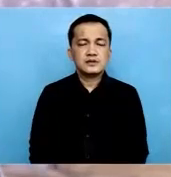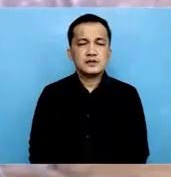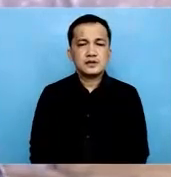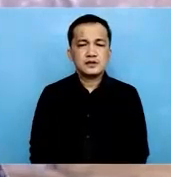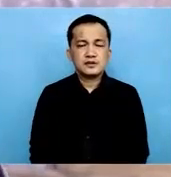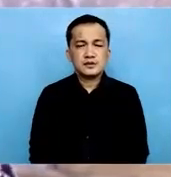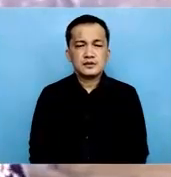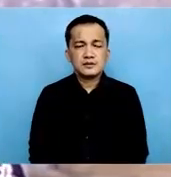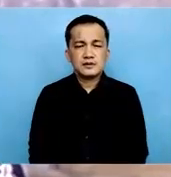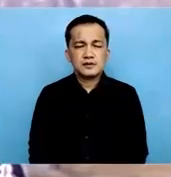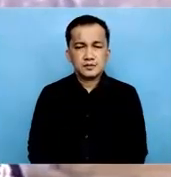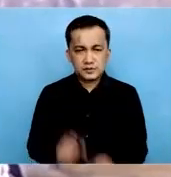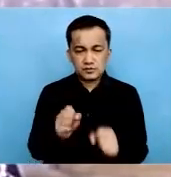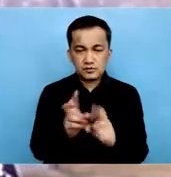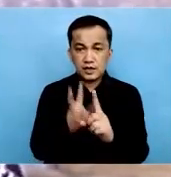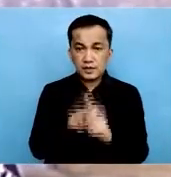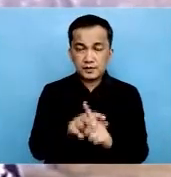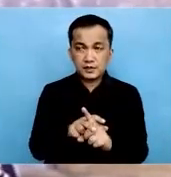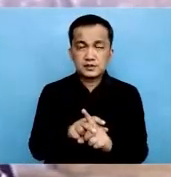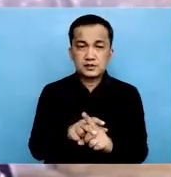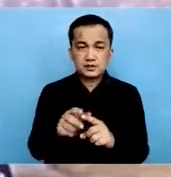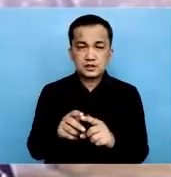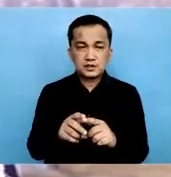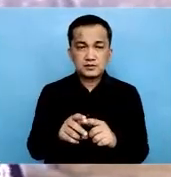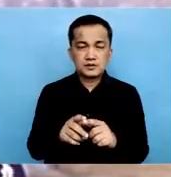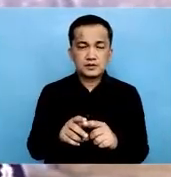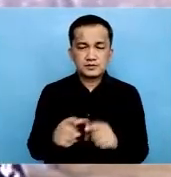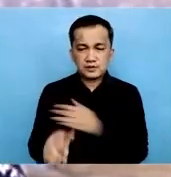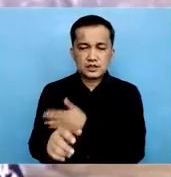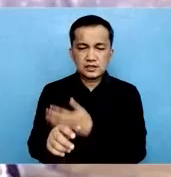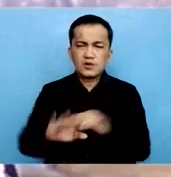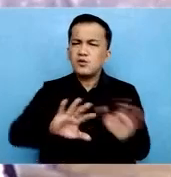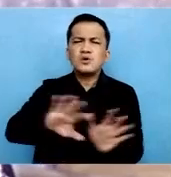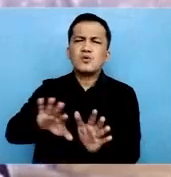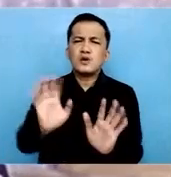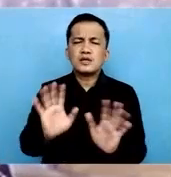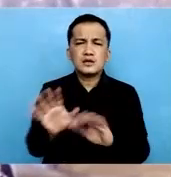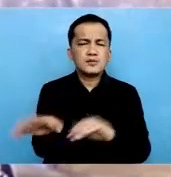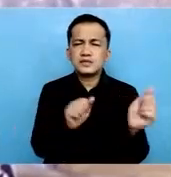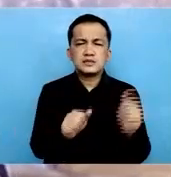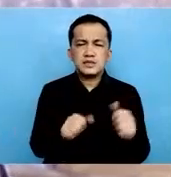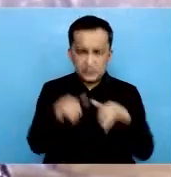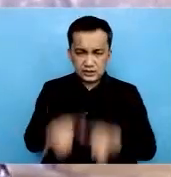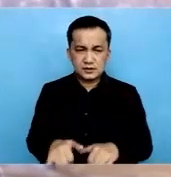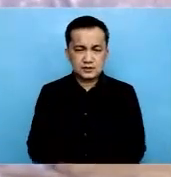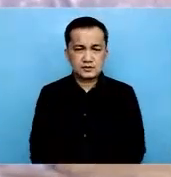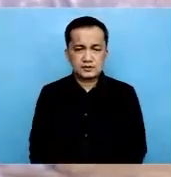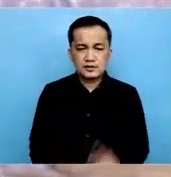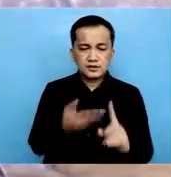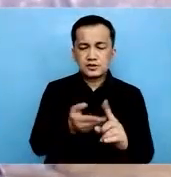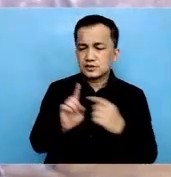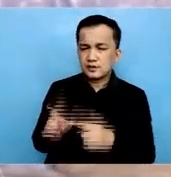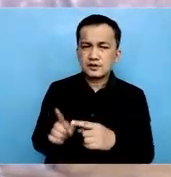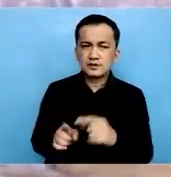Nung naka-apply naman po siya, inawat pa po siya ng panganay namin na, huwag ka na lang umalis pa, dito ka na lang. Sabi niya po, hindi, isa